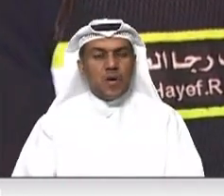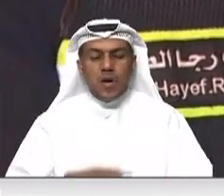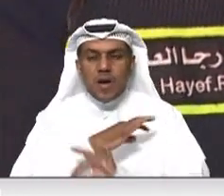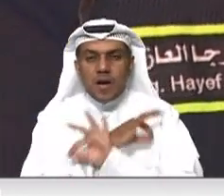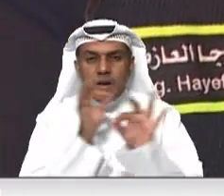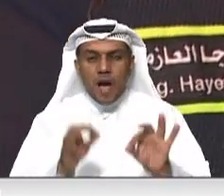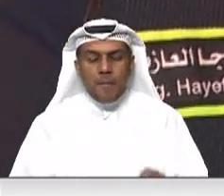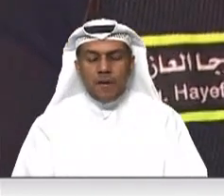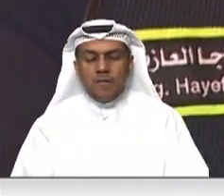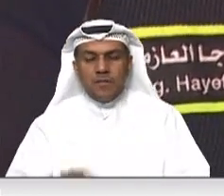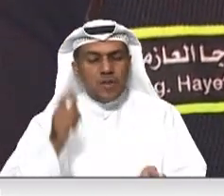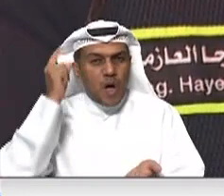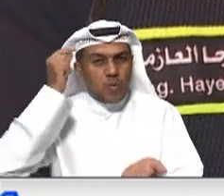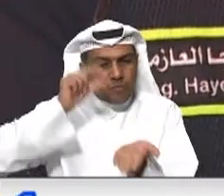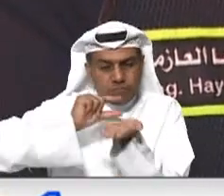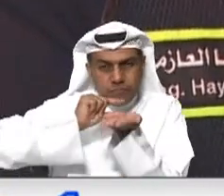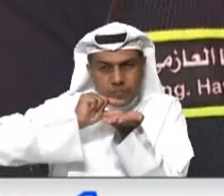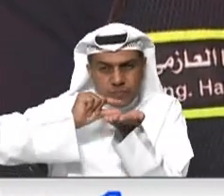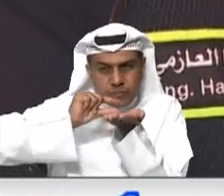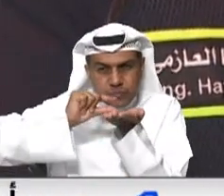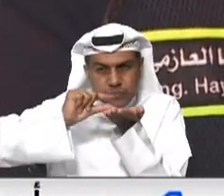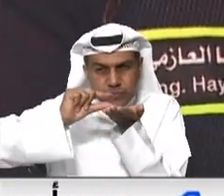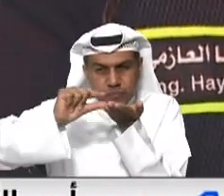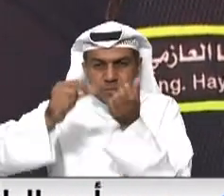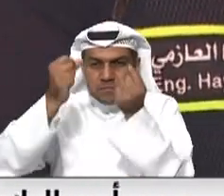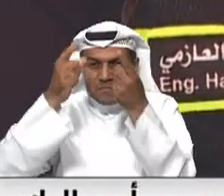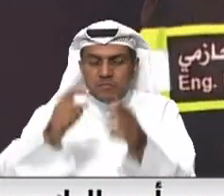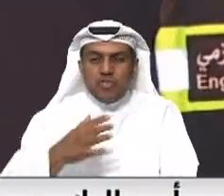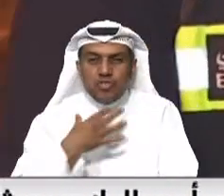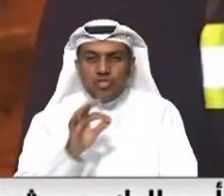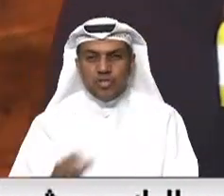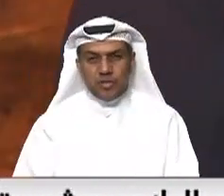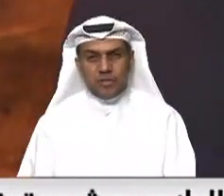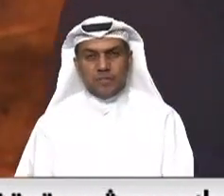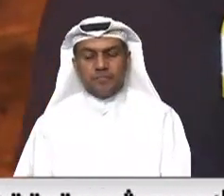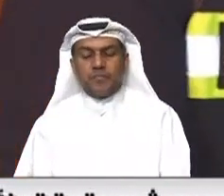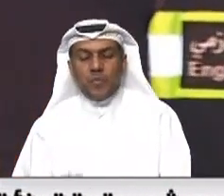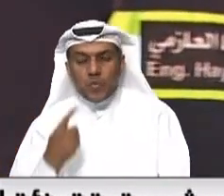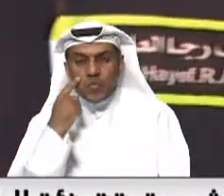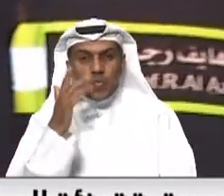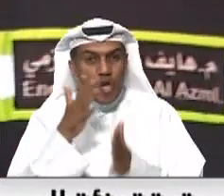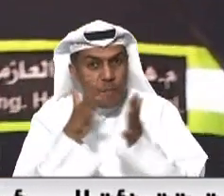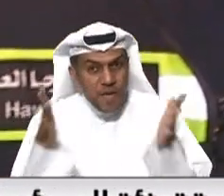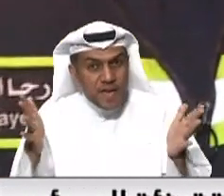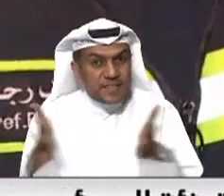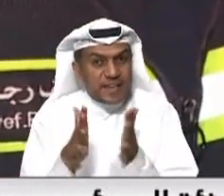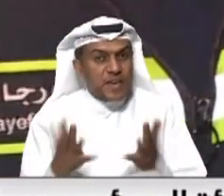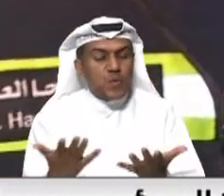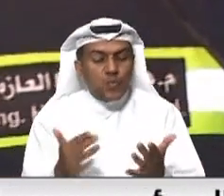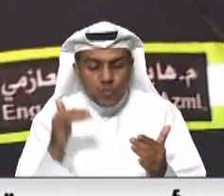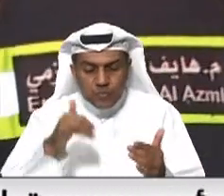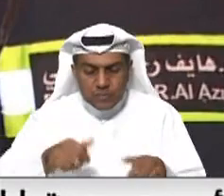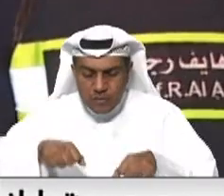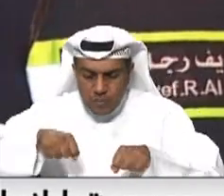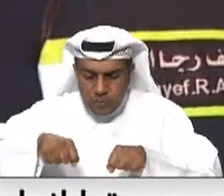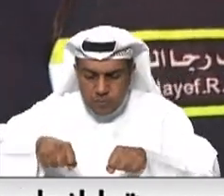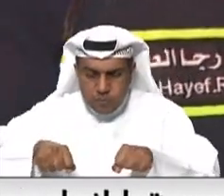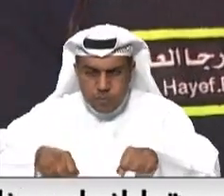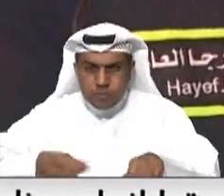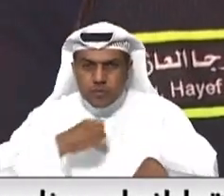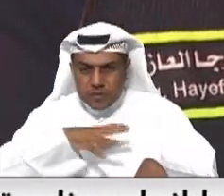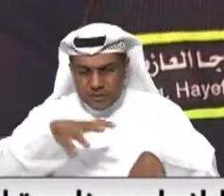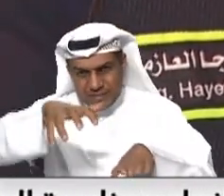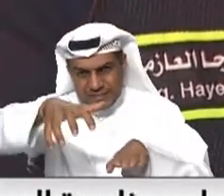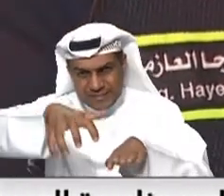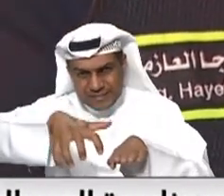آمن وسليم لمرتادي الطريق. نعم، ما نوعية يعني الأضرار والمعالجات التي تقومون بها